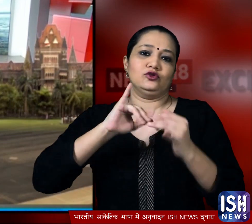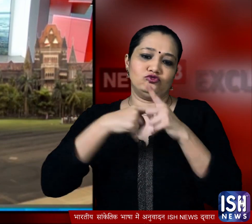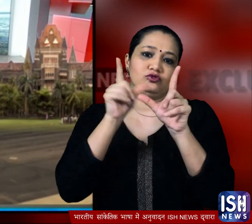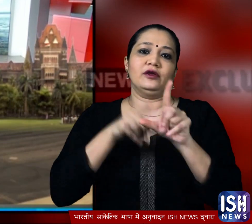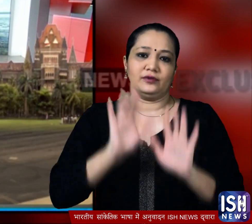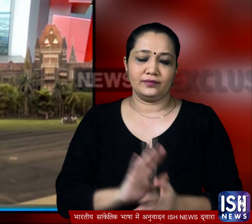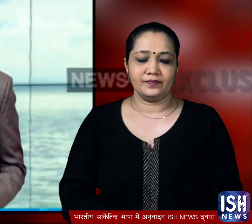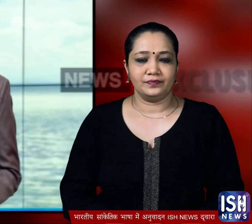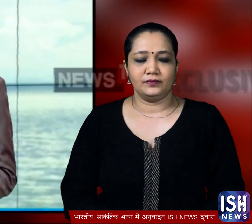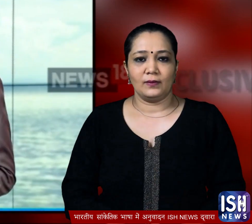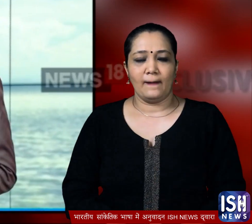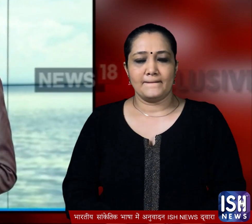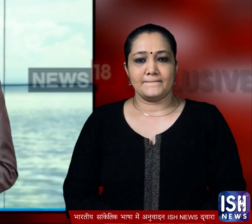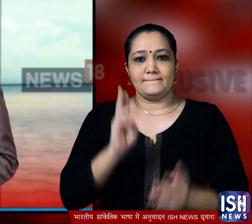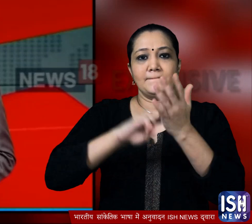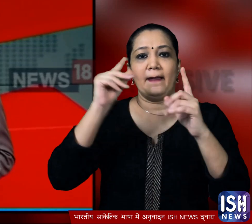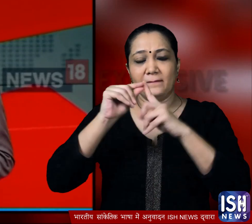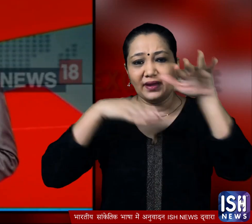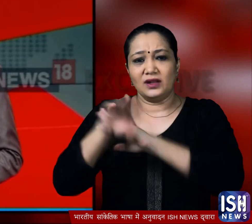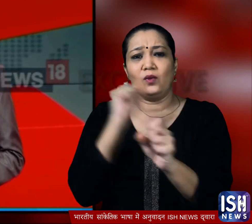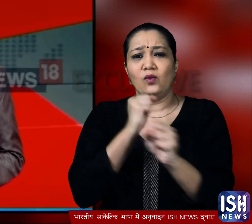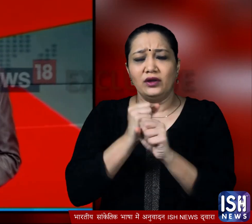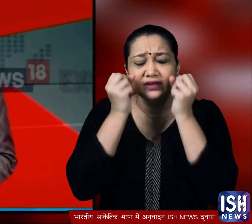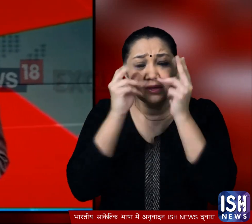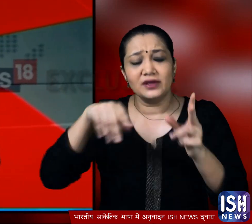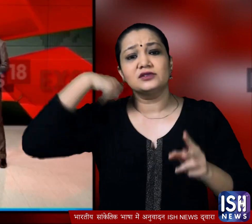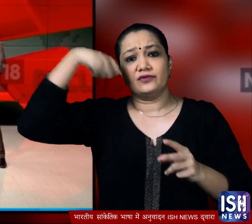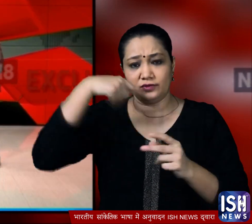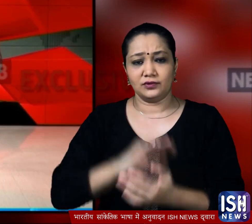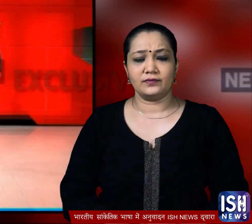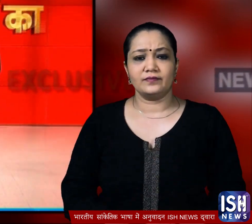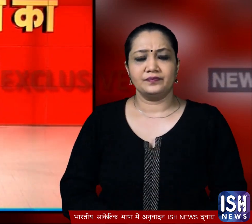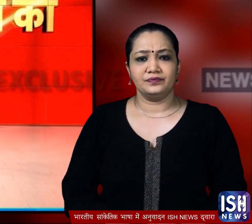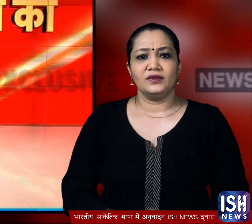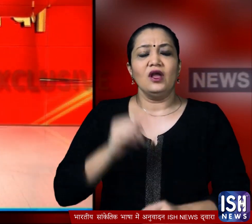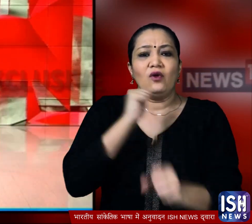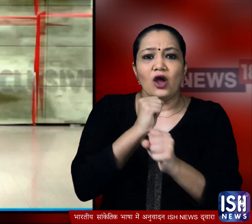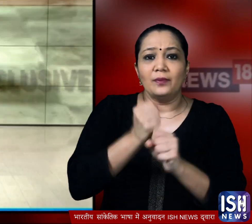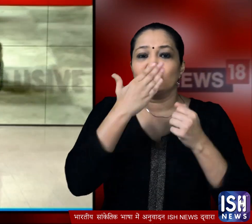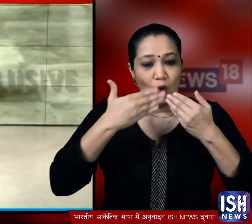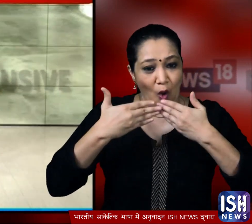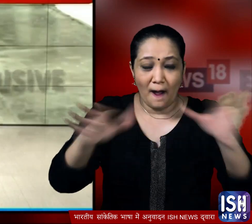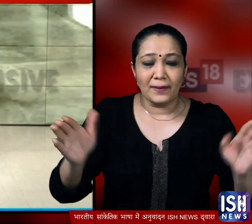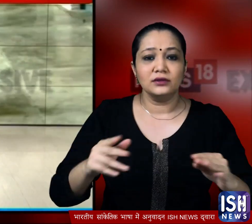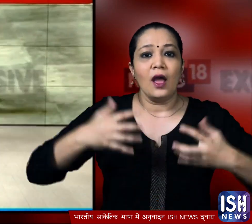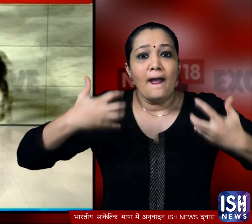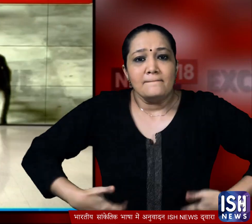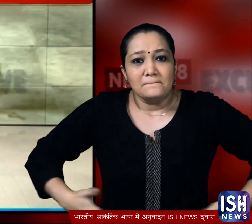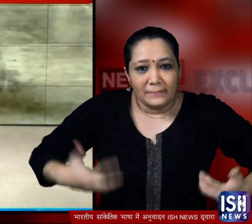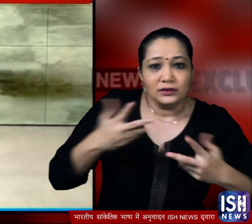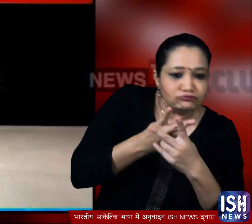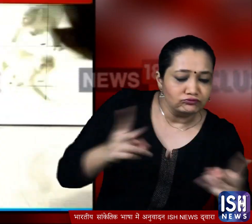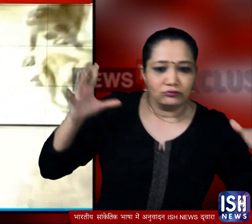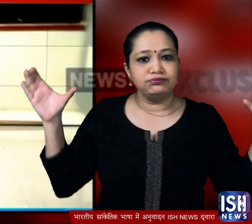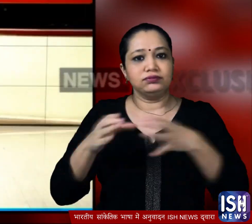होगी। मध्य प्रदेश के ग्वालियर से हैरान कर देने वाला वीडियो सामने आया। वहां सरकारी स्कूल खुलते ही बंदरों के एक झुंड